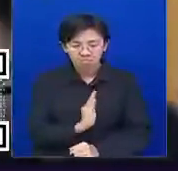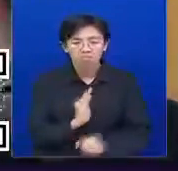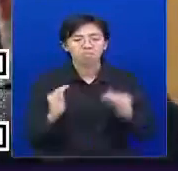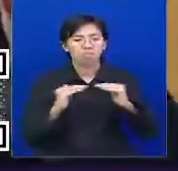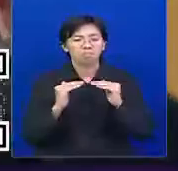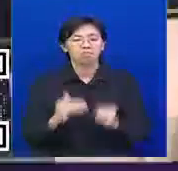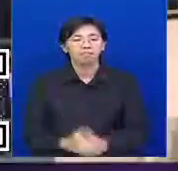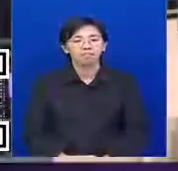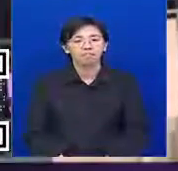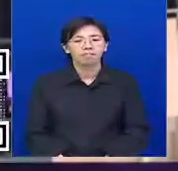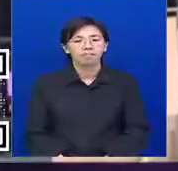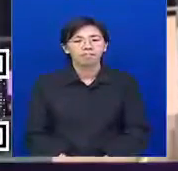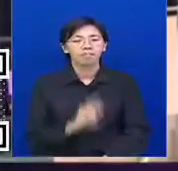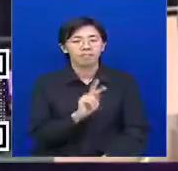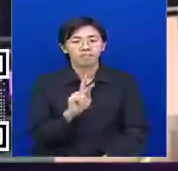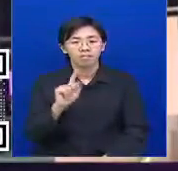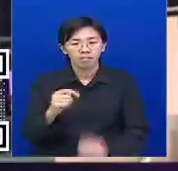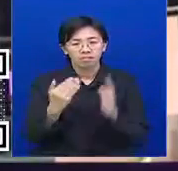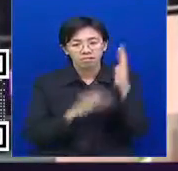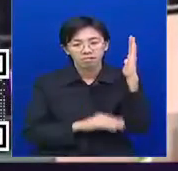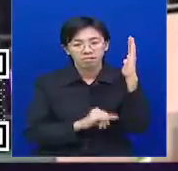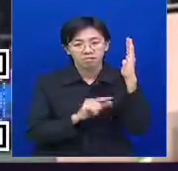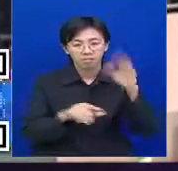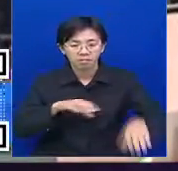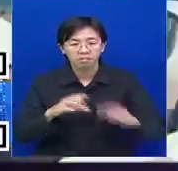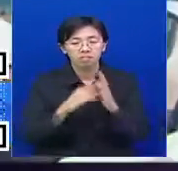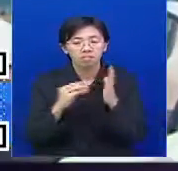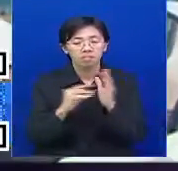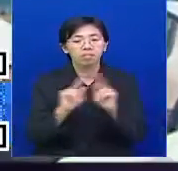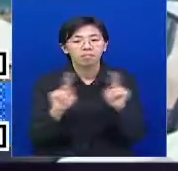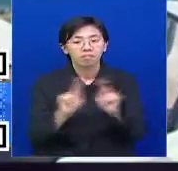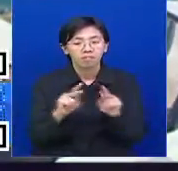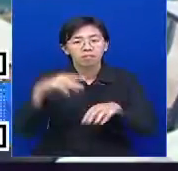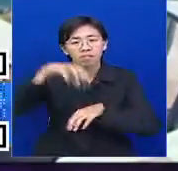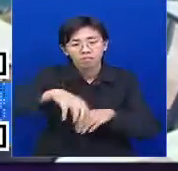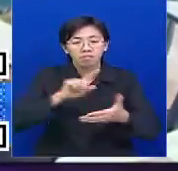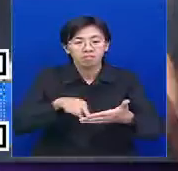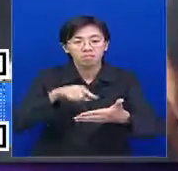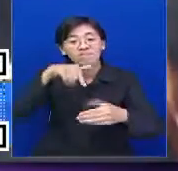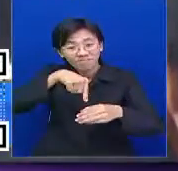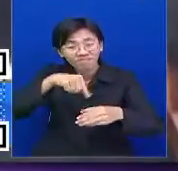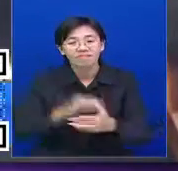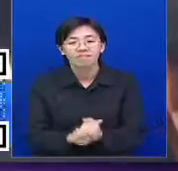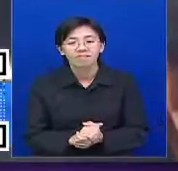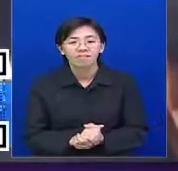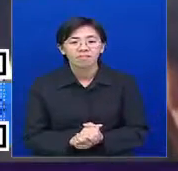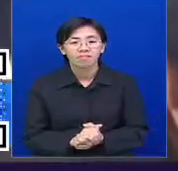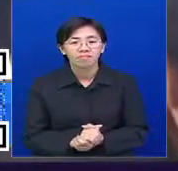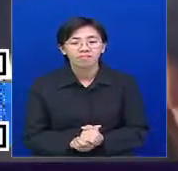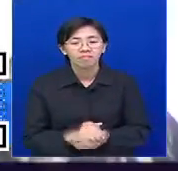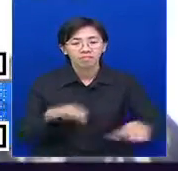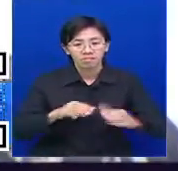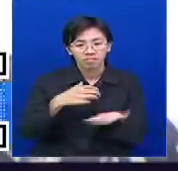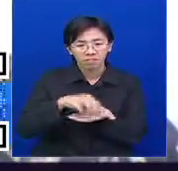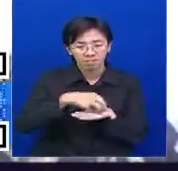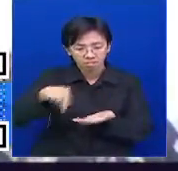ค่ะด้านกกต.ประจำจังหวัดยะลาได้จัดอบรมคณะกรรมการประจำหน่วยออกเสียงประชามตินอกเขตจังหวัดตั้งแต่การเตรียมพร้อม